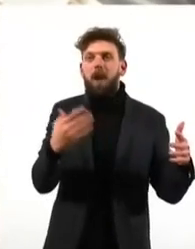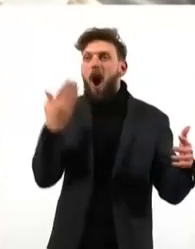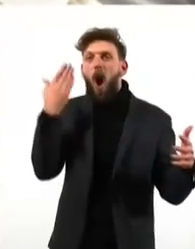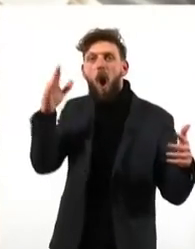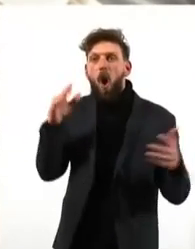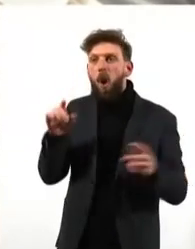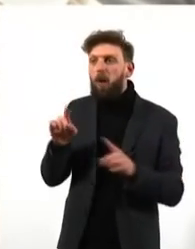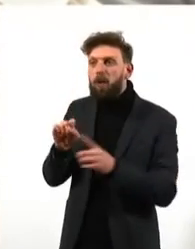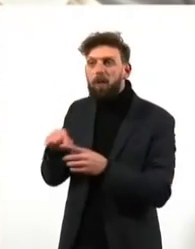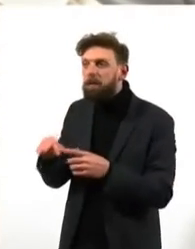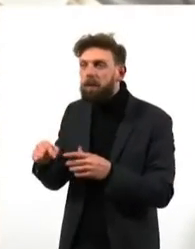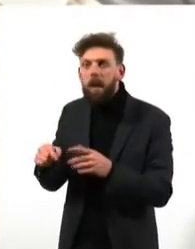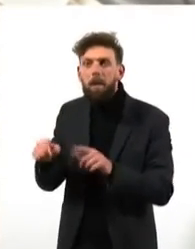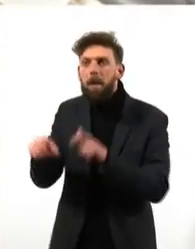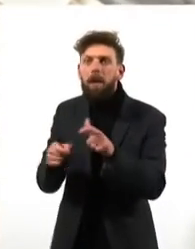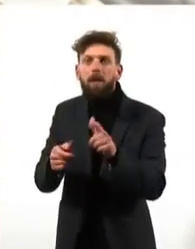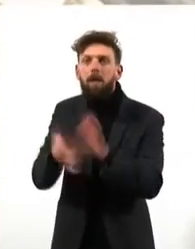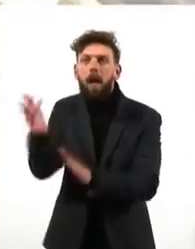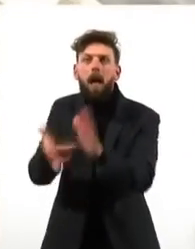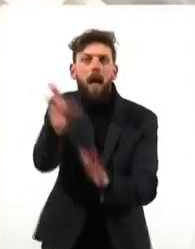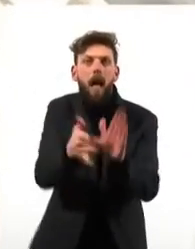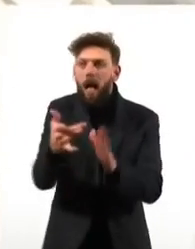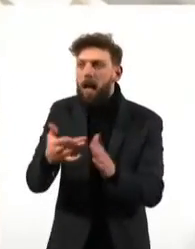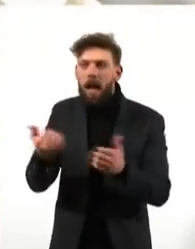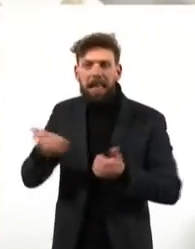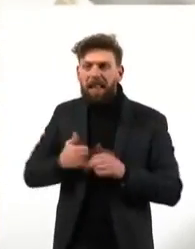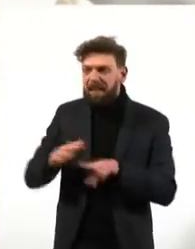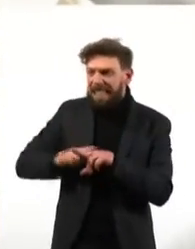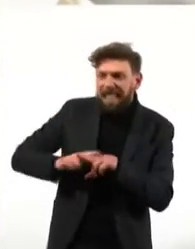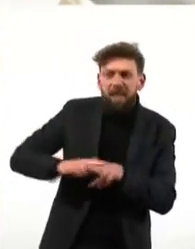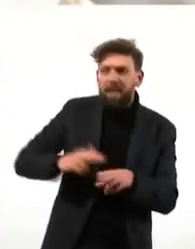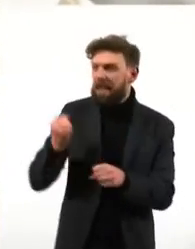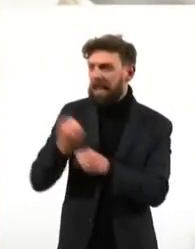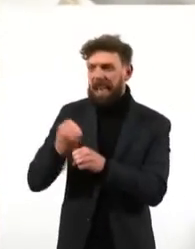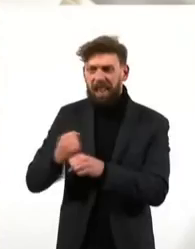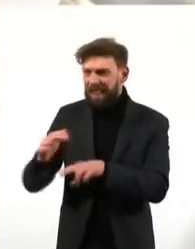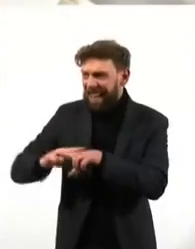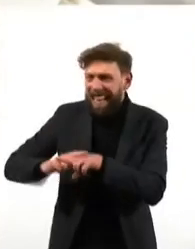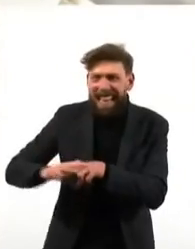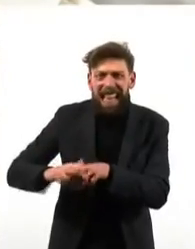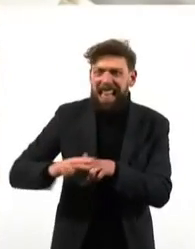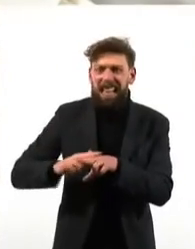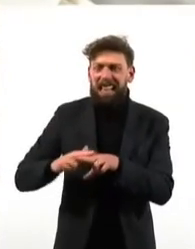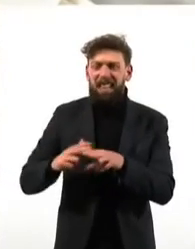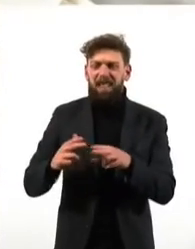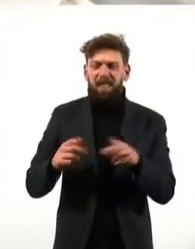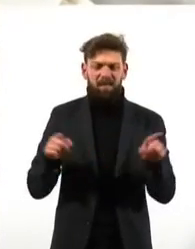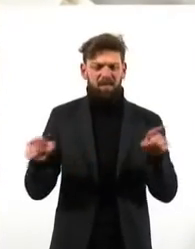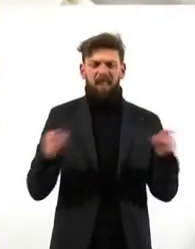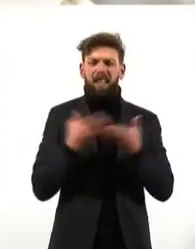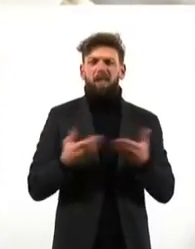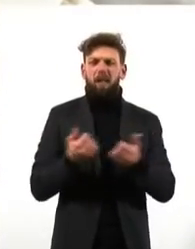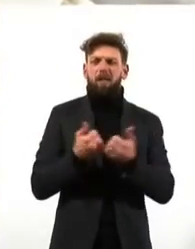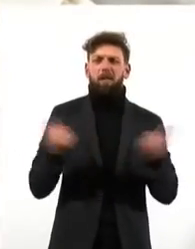gens se disent mais tout le monde s'en va, les services s'en vont, les emplois s'en vont, tout s'en va. Donc je pense qu'il faut aussi qu'on se dise qu'on